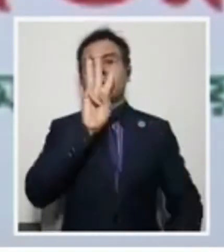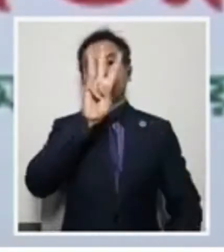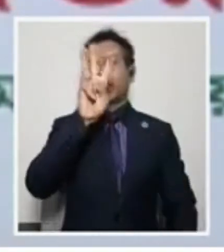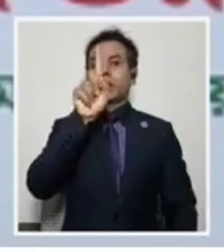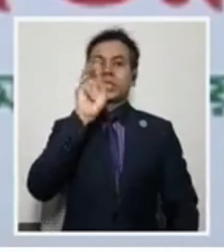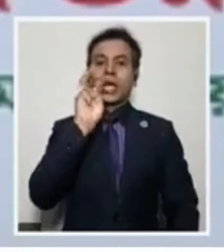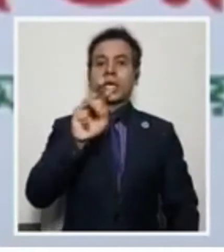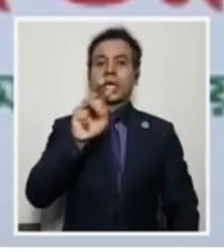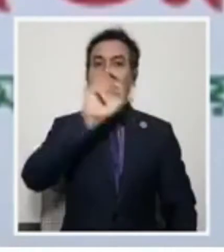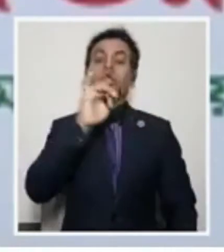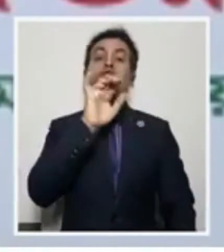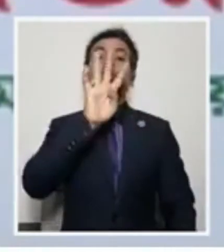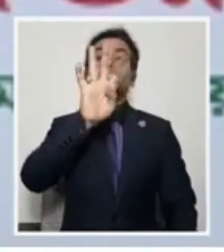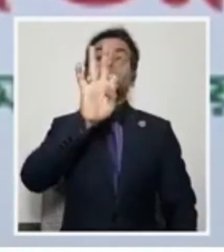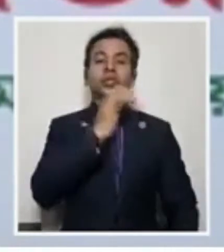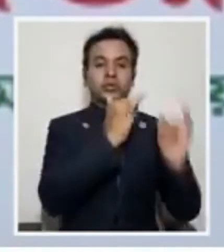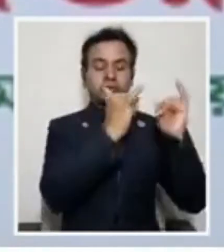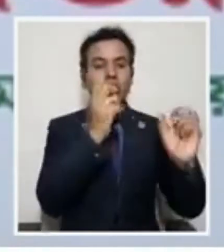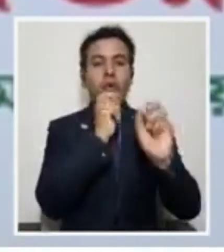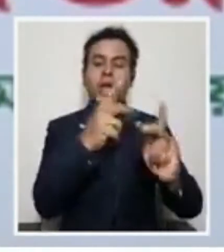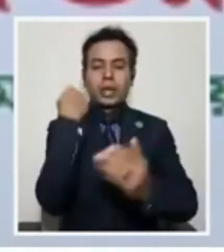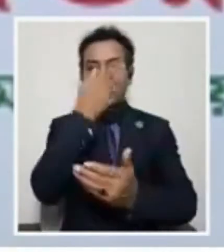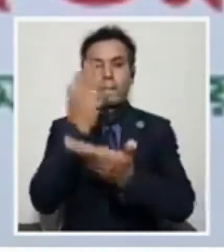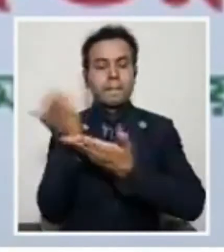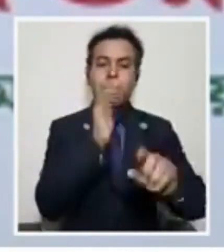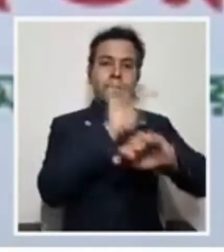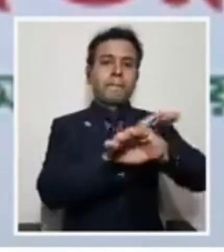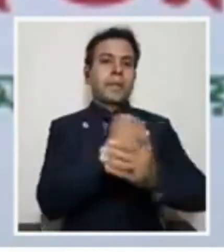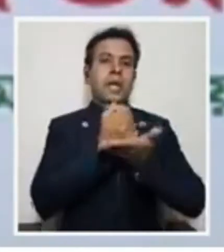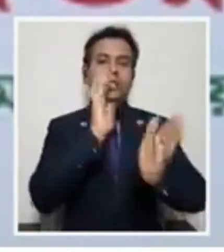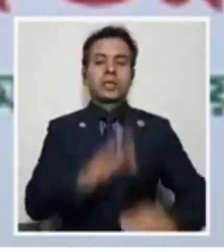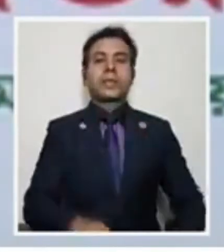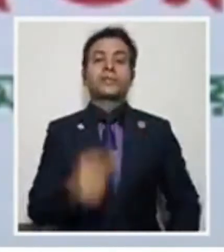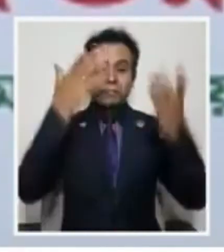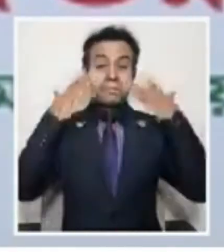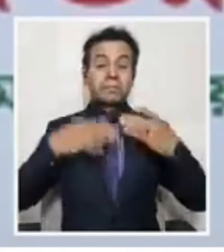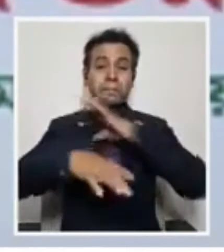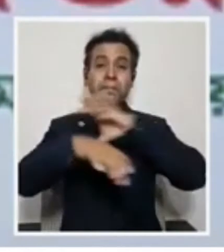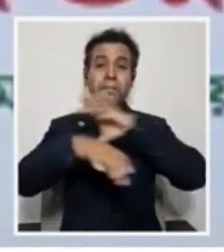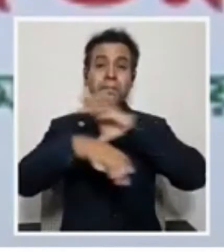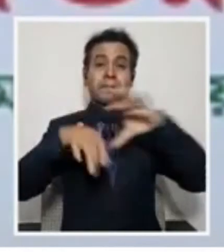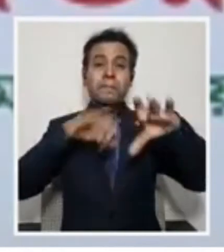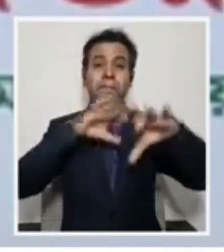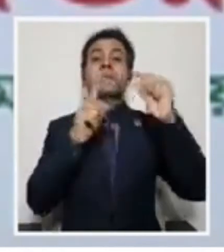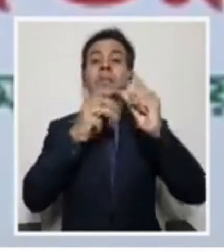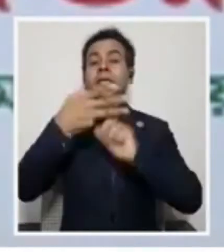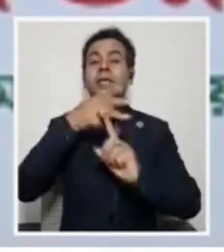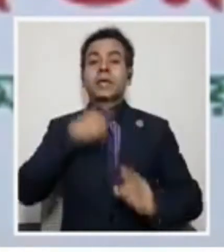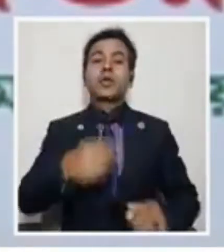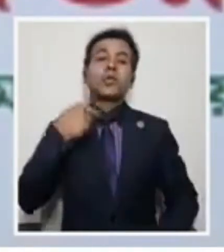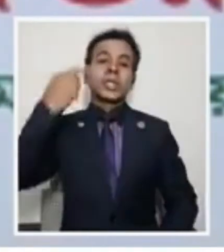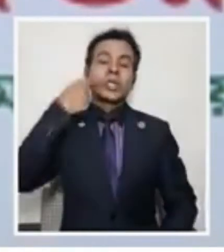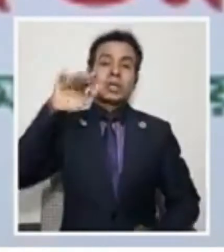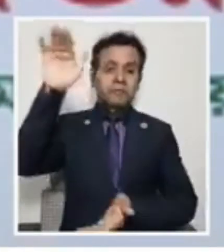ব্যক্তিগত সুরক্ষা সামগ্রী প্রতিনিয়তই সংগৃহীত হয়, বিতরণ হয়, যার তথ্য আমরা কেন্দ্রীয় ঔষধাগার থেকে প্রাপ্ত হই।